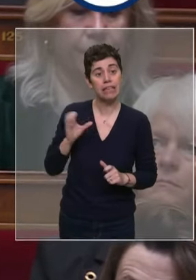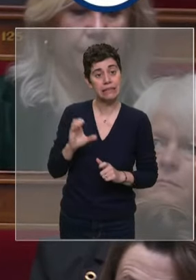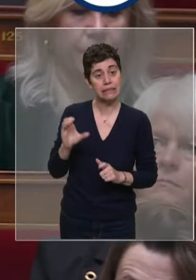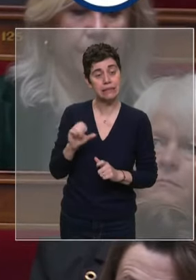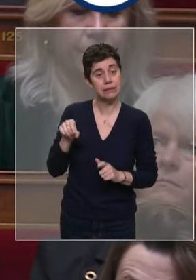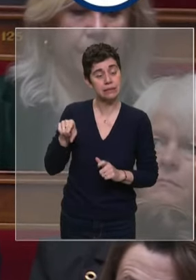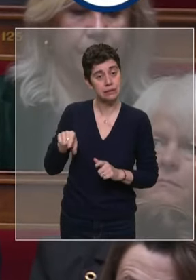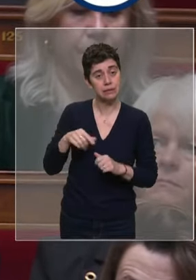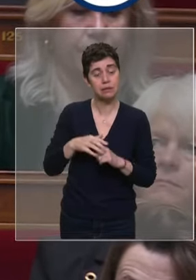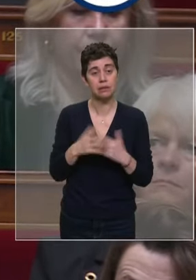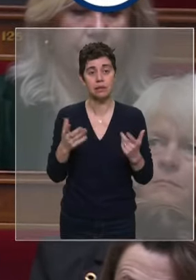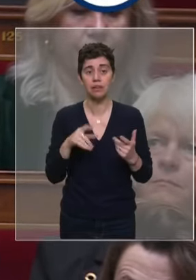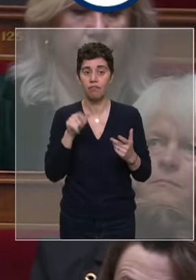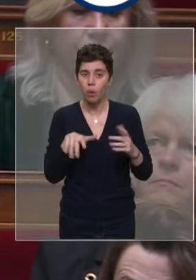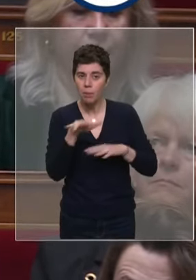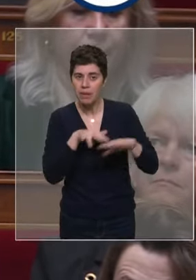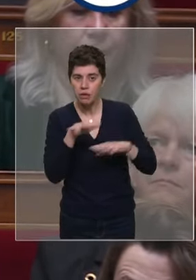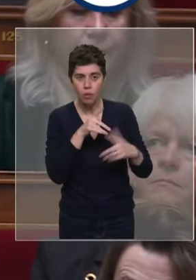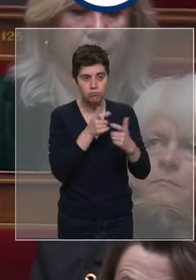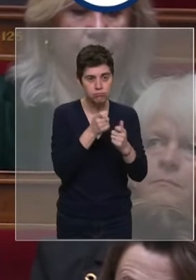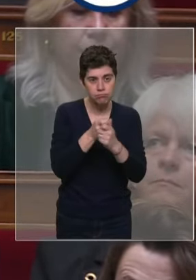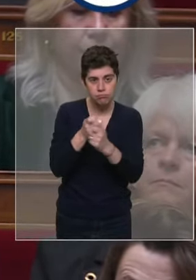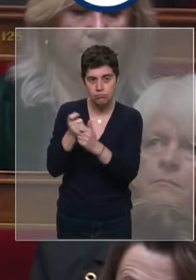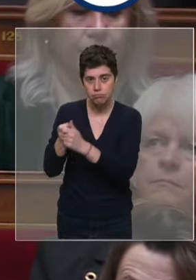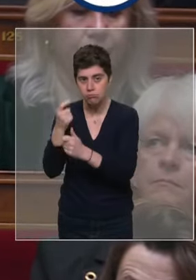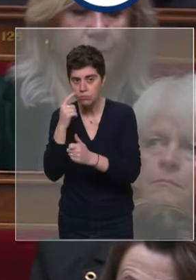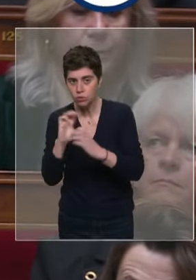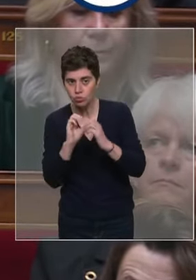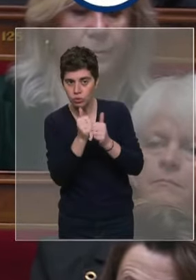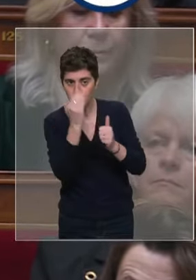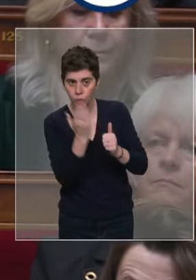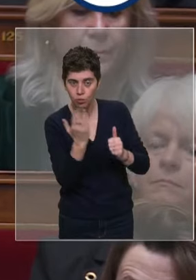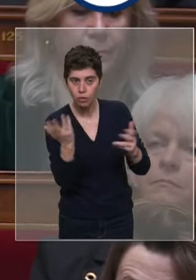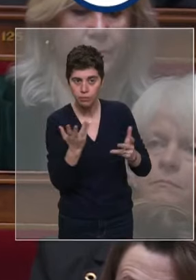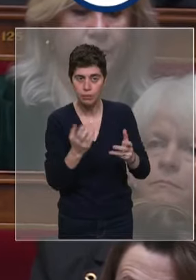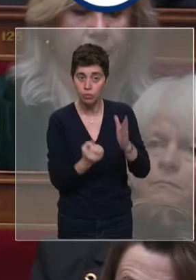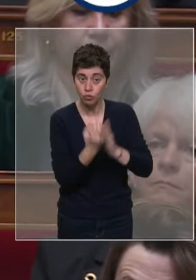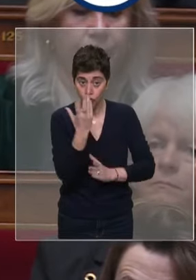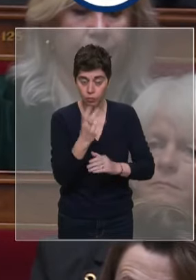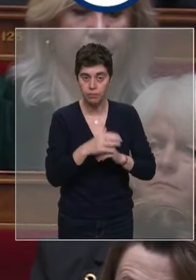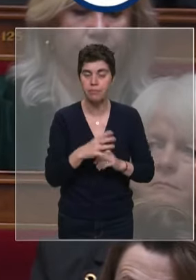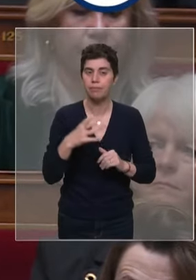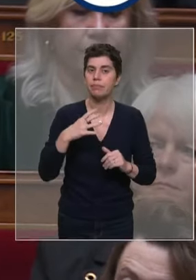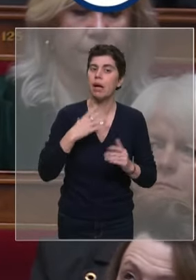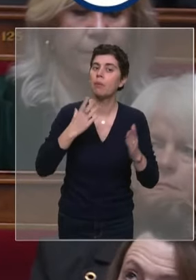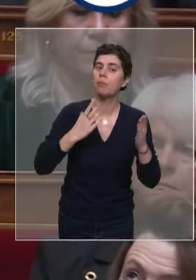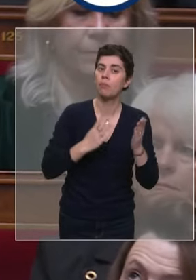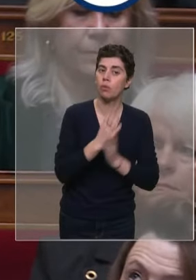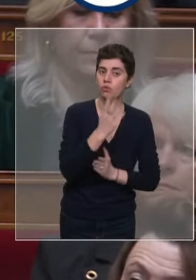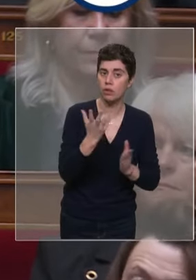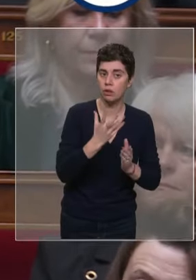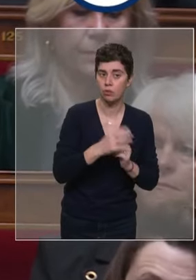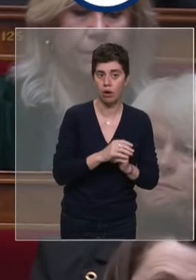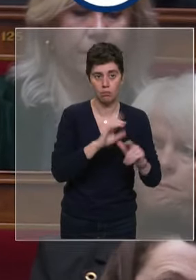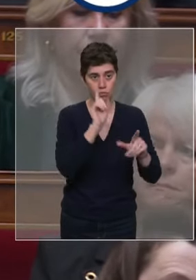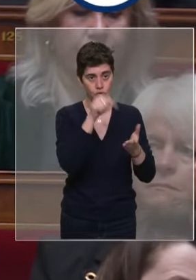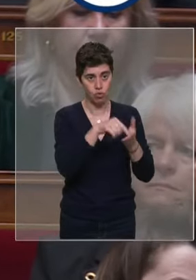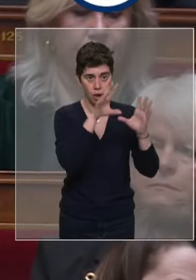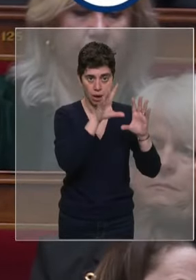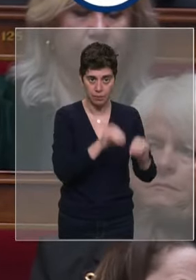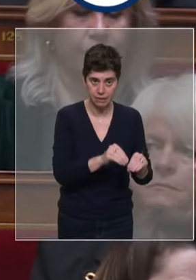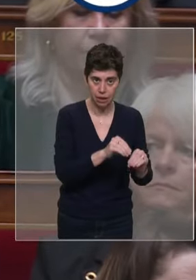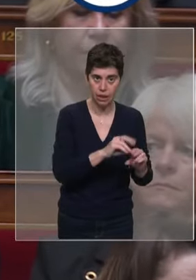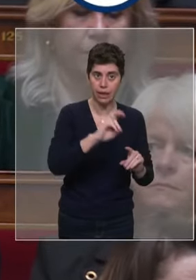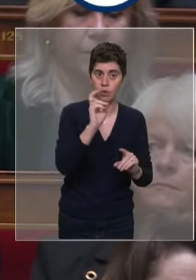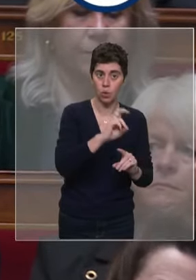réaliser des aménagements importants pour répondre aux besoins. Cependant, certains de ces projets concernent pour partie des habitats écologiques et des zones